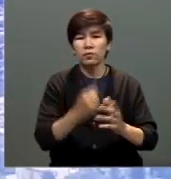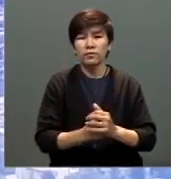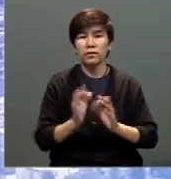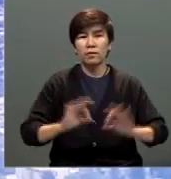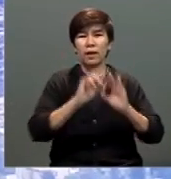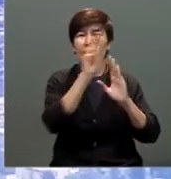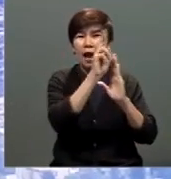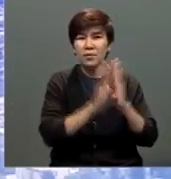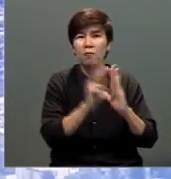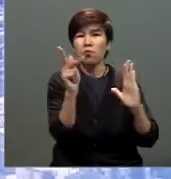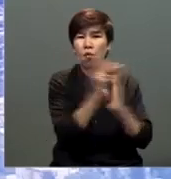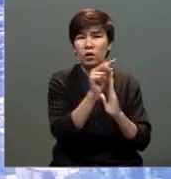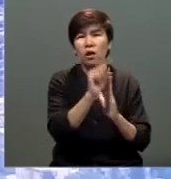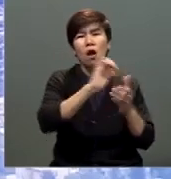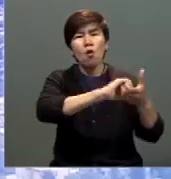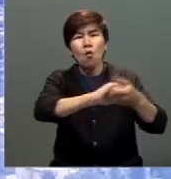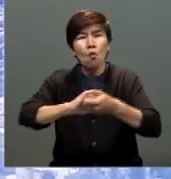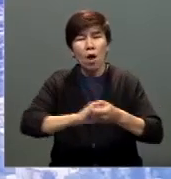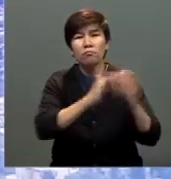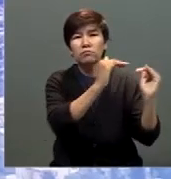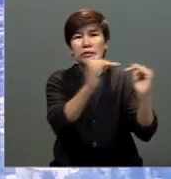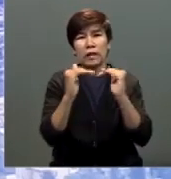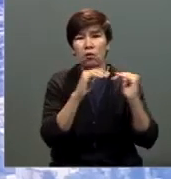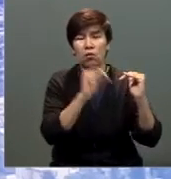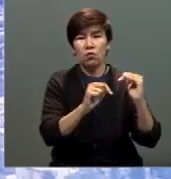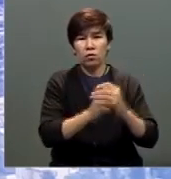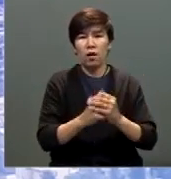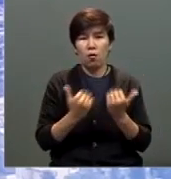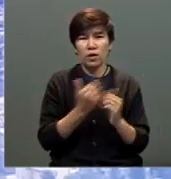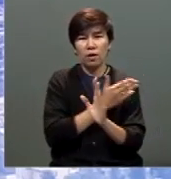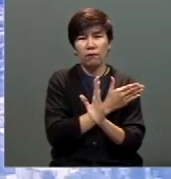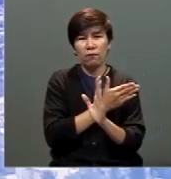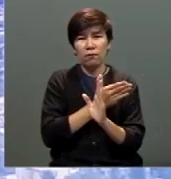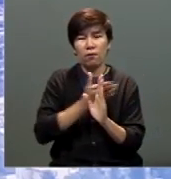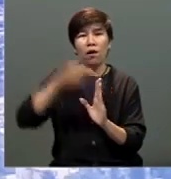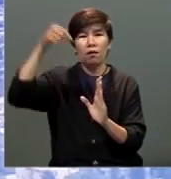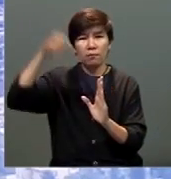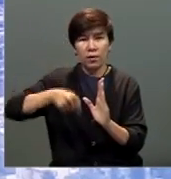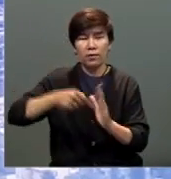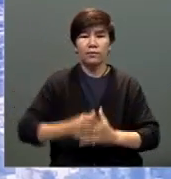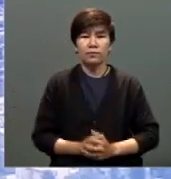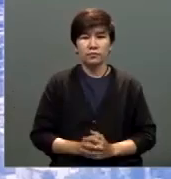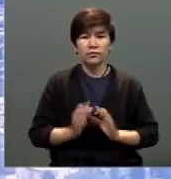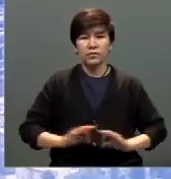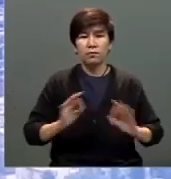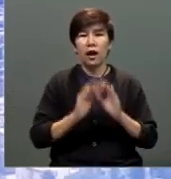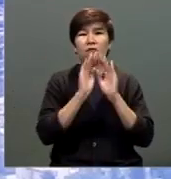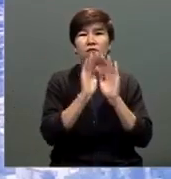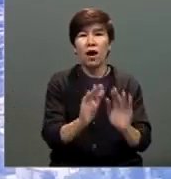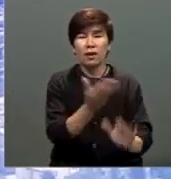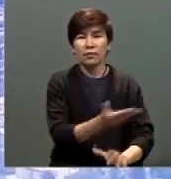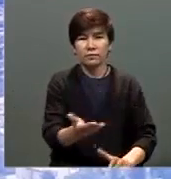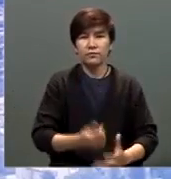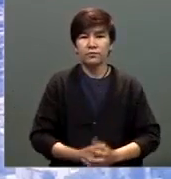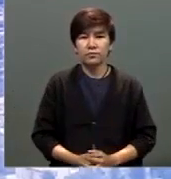กันเราถึงมีวันนี้นะครับวันนี้ก็เรียกว่าต้องขอฝากทิ้งท้ายแล้วครับนะครับ